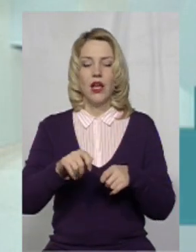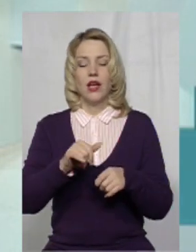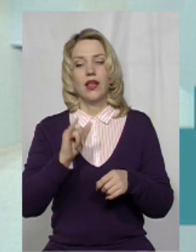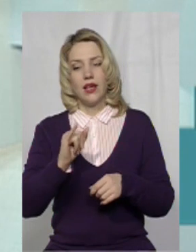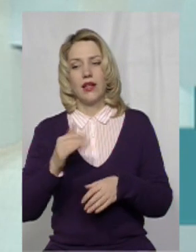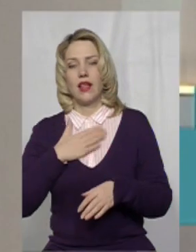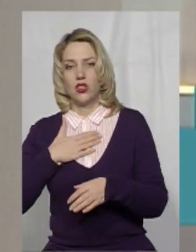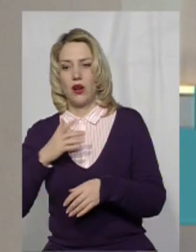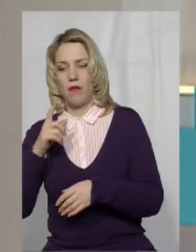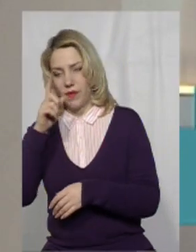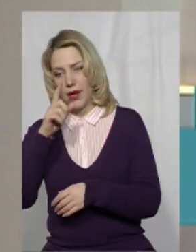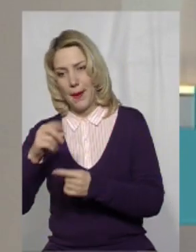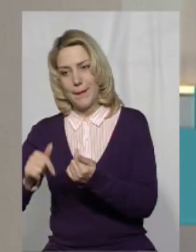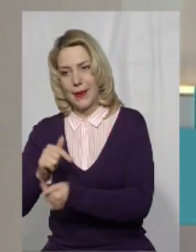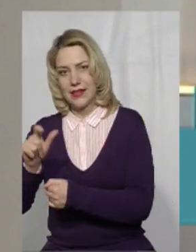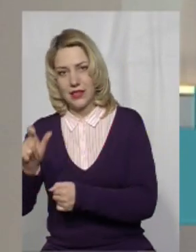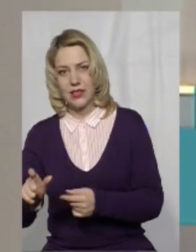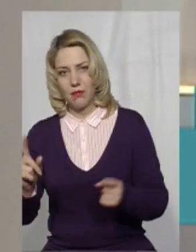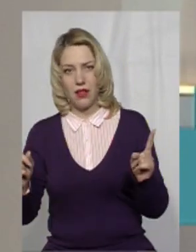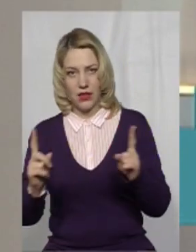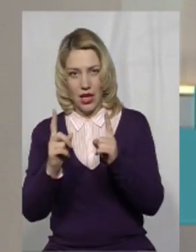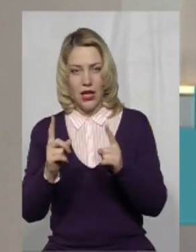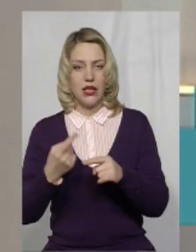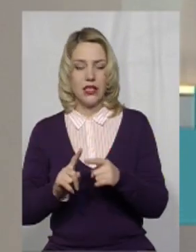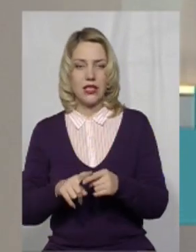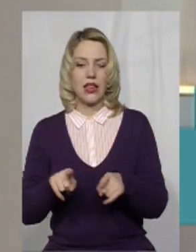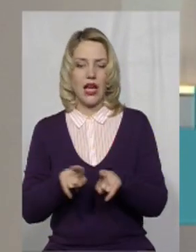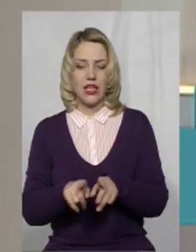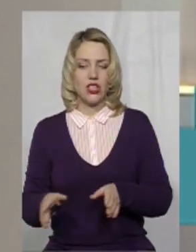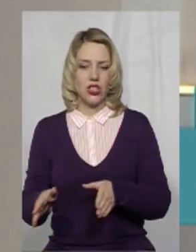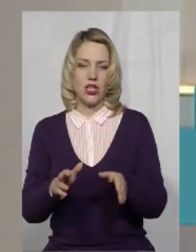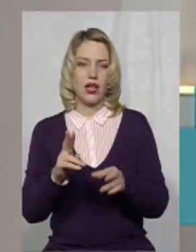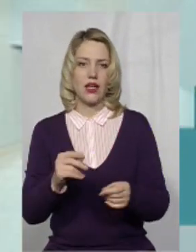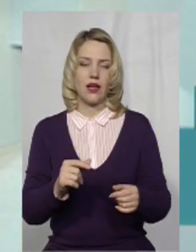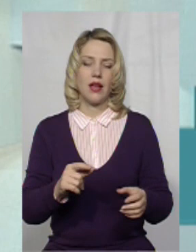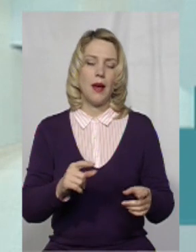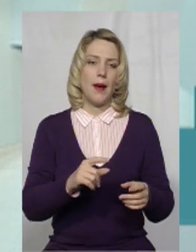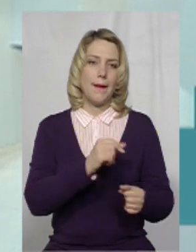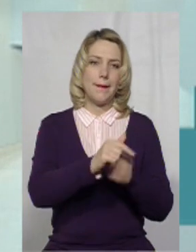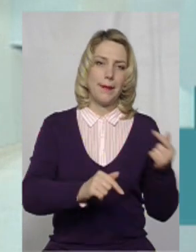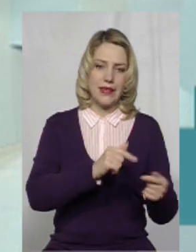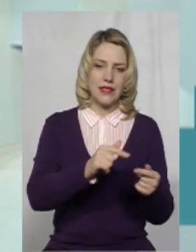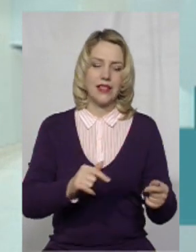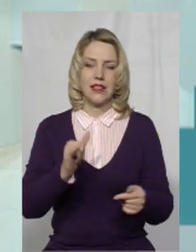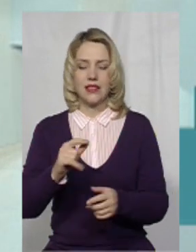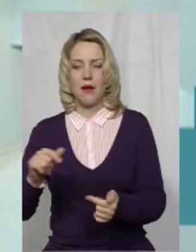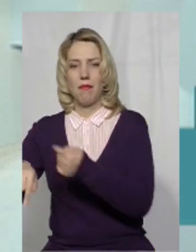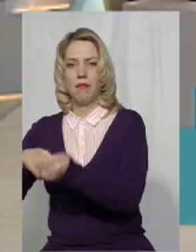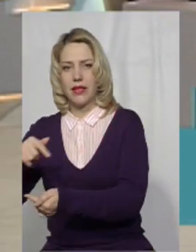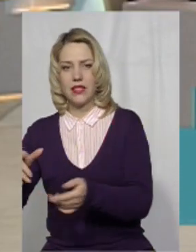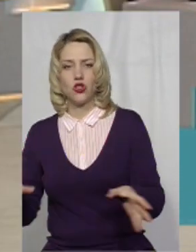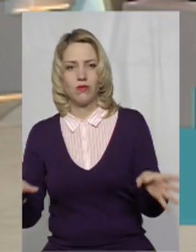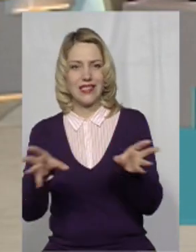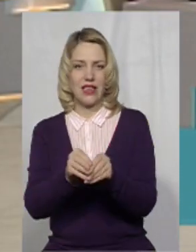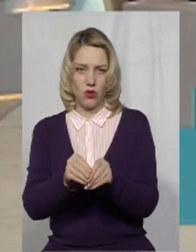вже нарешті вийдуть на одну площадку. Тобто, насправді, і так. Це такий шлях, як бізнес з бізнесом з'єднюється на сьогоднішній день.